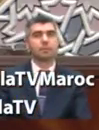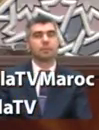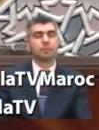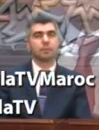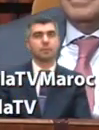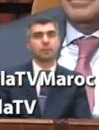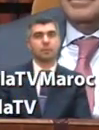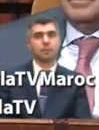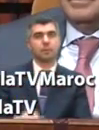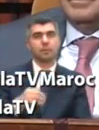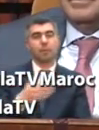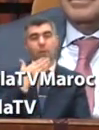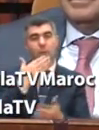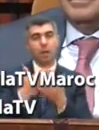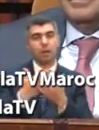شكرا سيد رئيس. سيد الوزير،